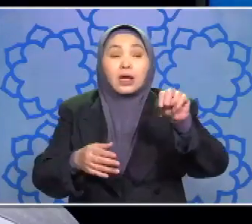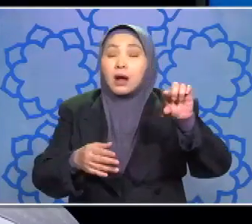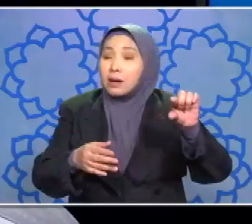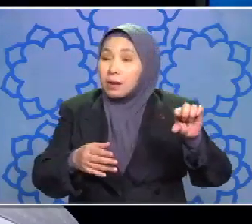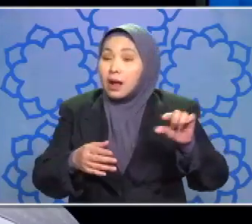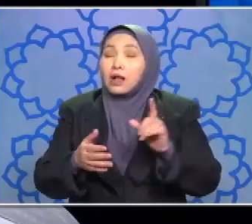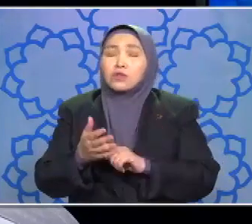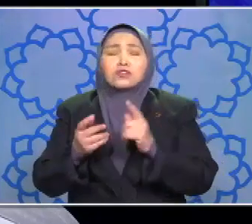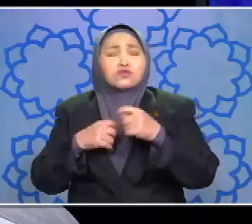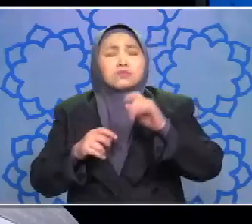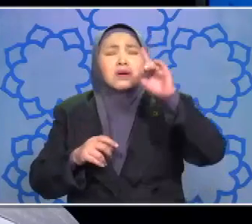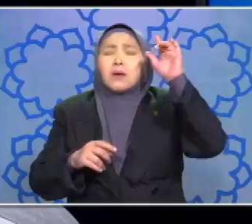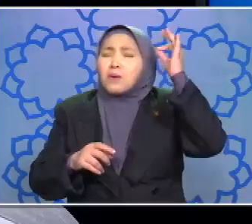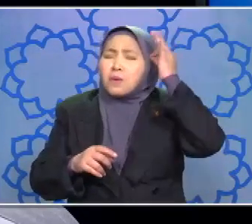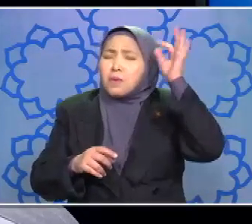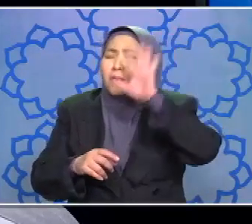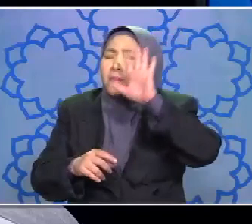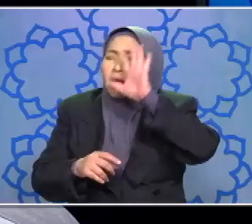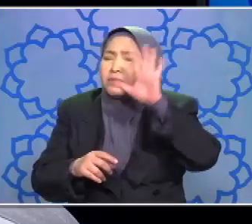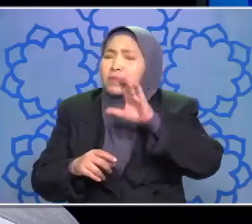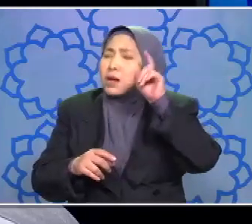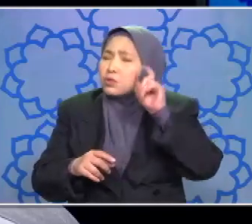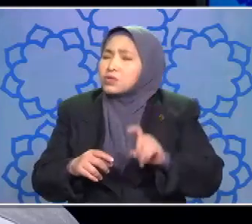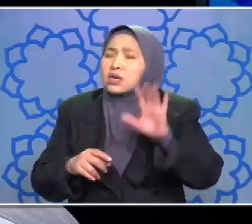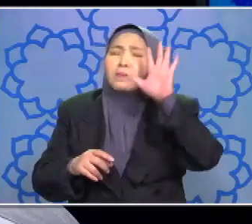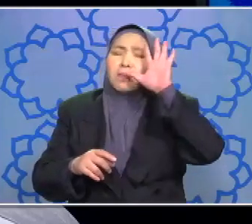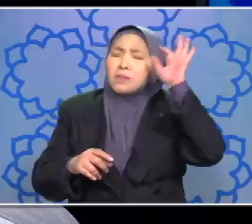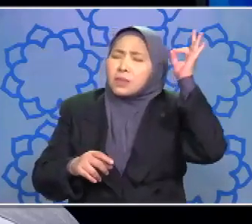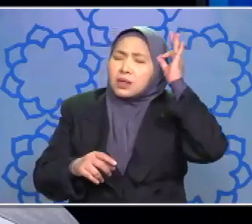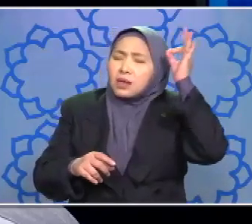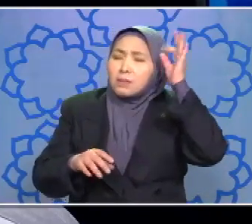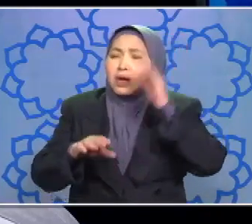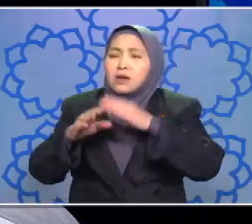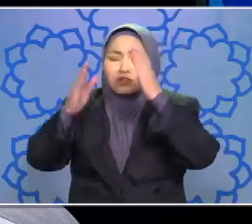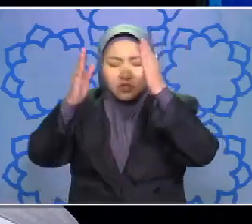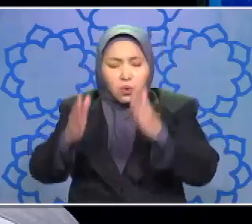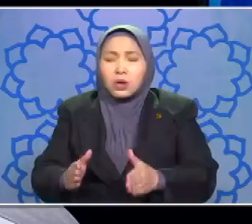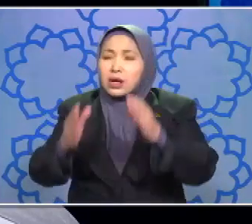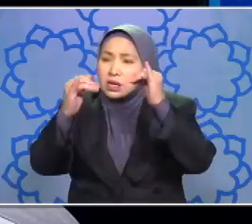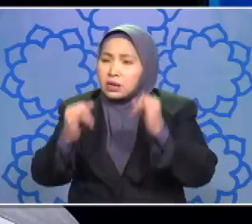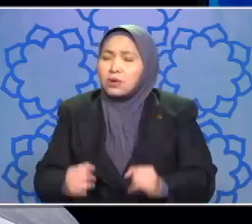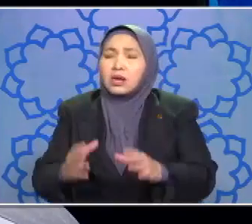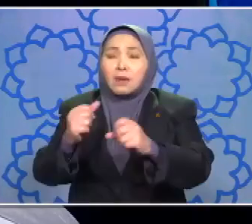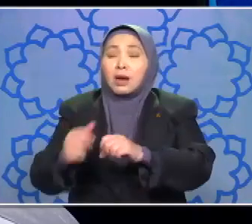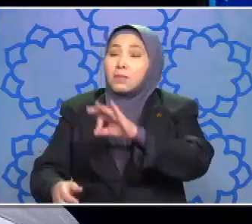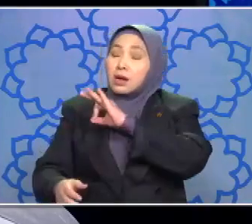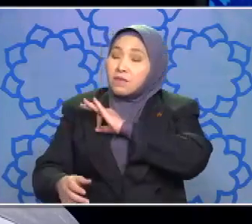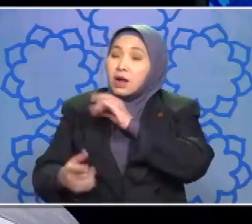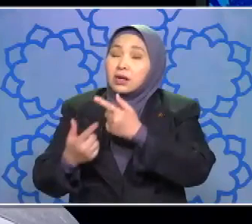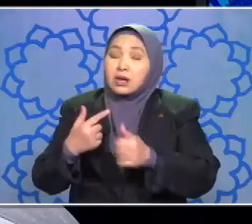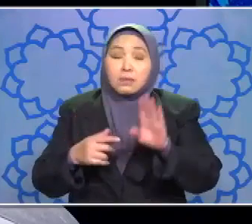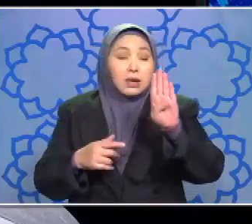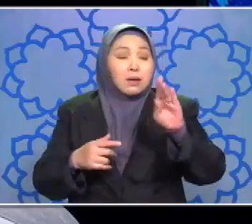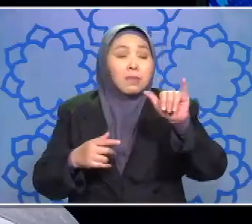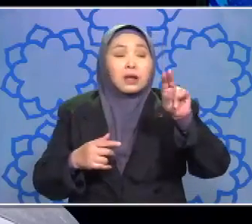tuan-tuan bayangkan apakah yang sepatutnya tuan-tuan bayangkan pada seorang individu yang mendapat manfaat daripada